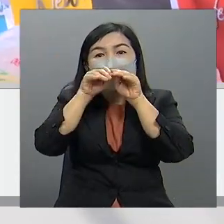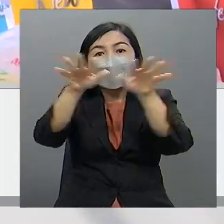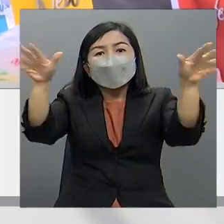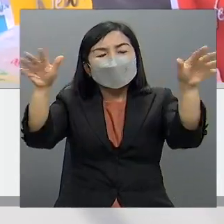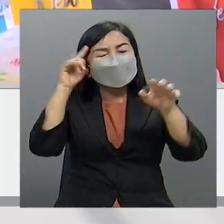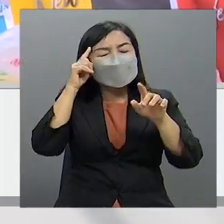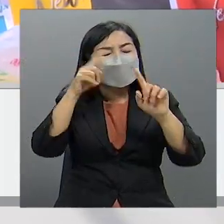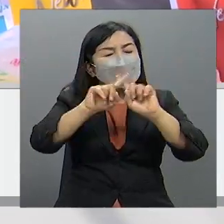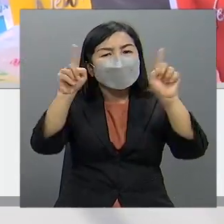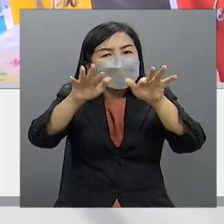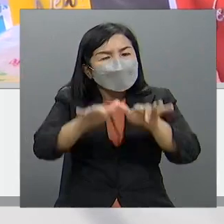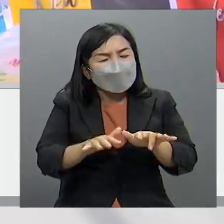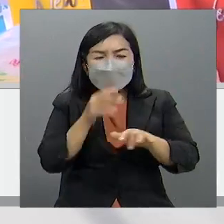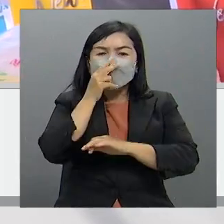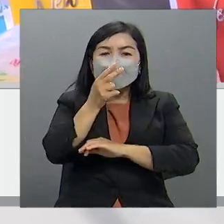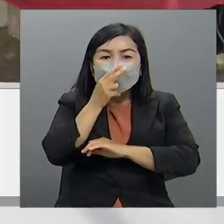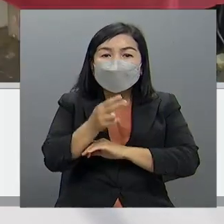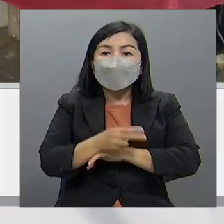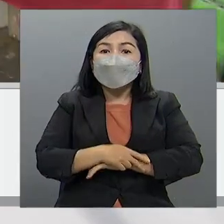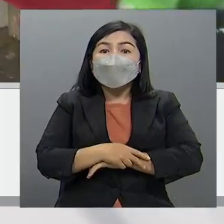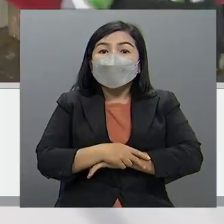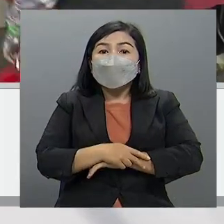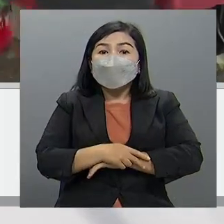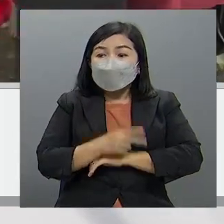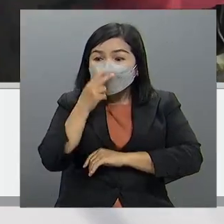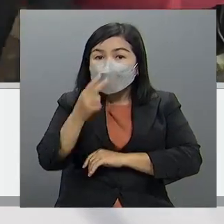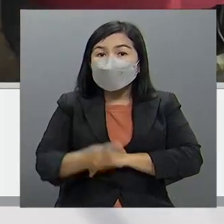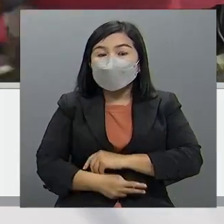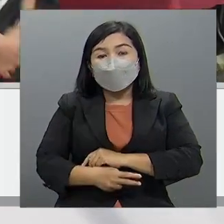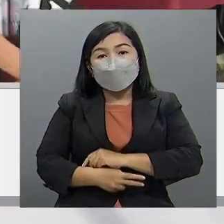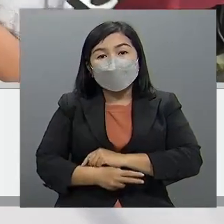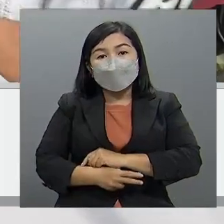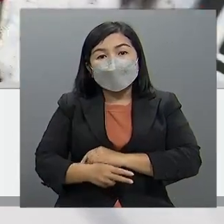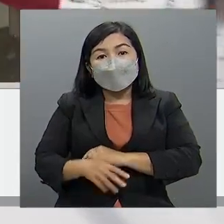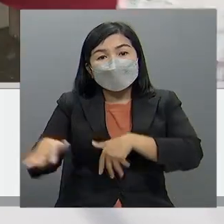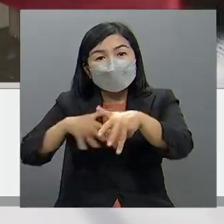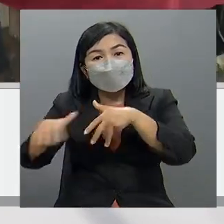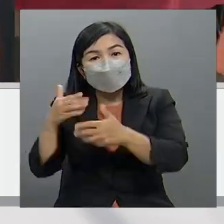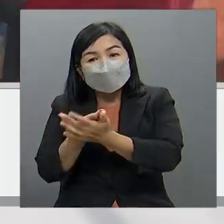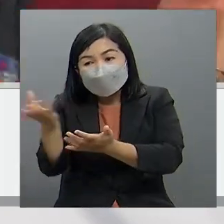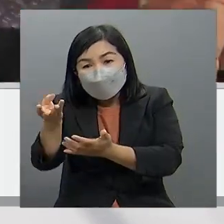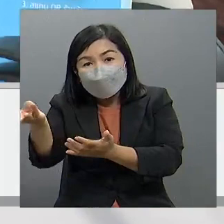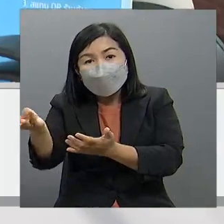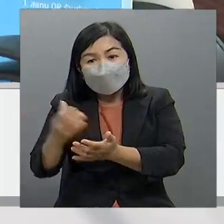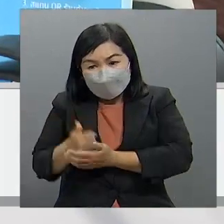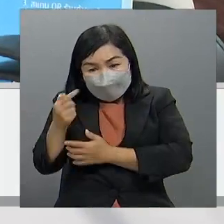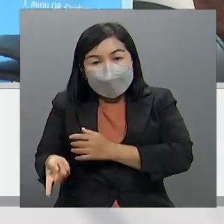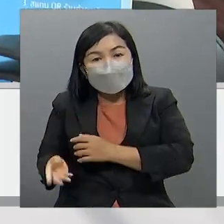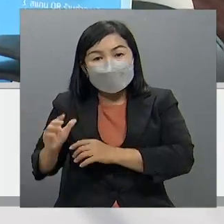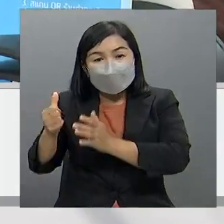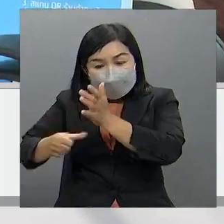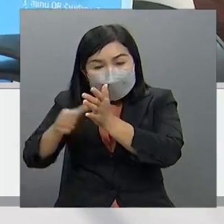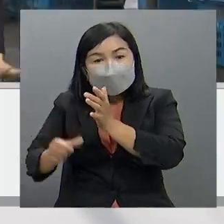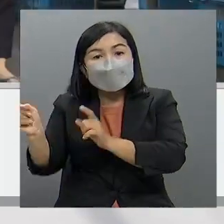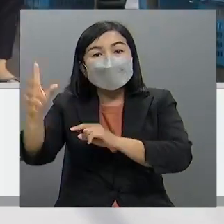บางฝ่ายก็มองว่าโหเนี่ยถือว่าเป็นการรีดเลือดออกจากพ่อค้าแม่ค้าด้วยหรือเปล่าเป็นการรีดภาษีโดยพ่วงกับโครงการของ